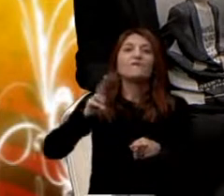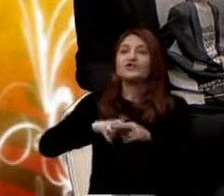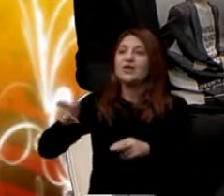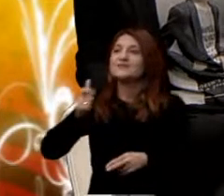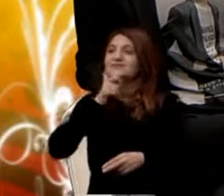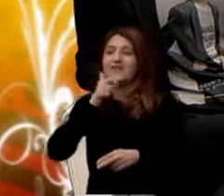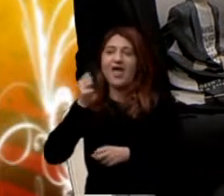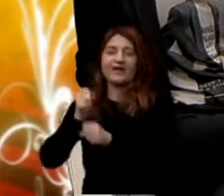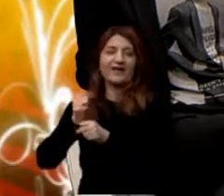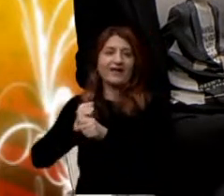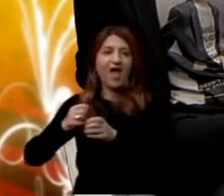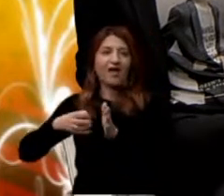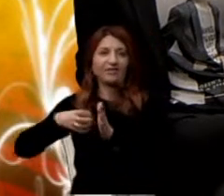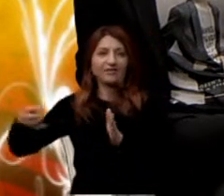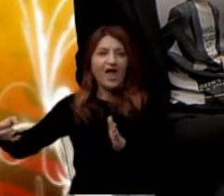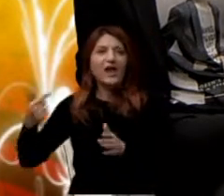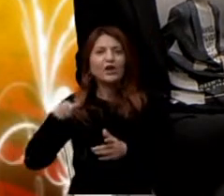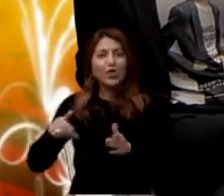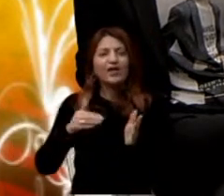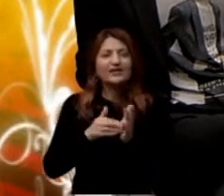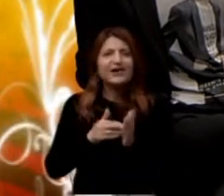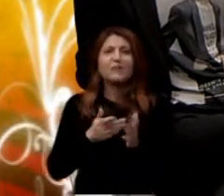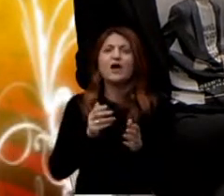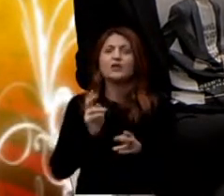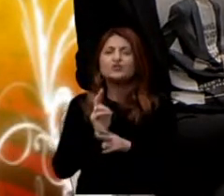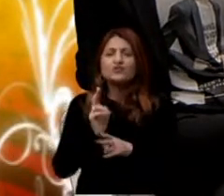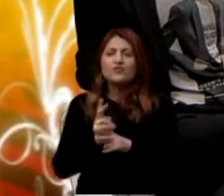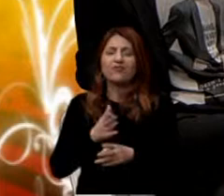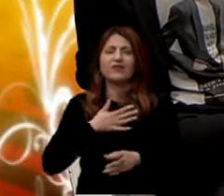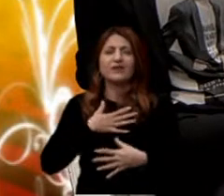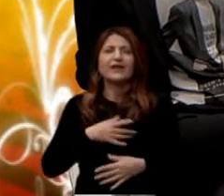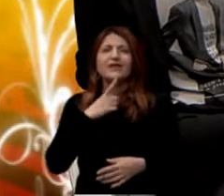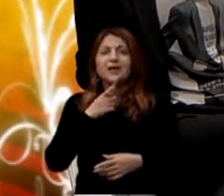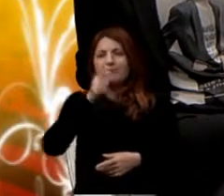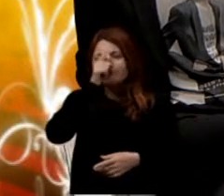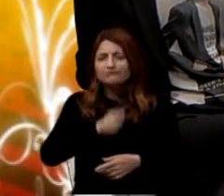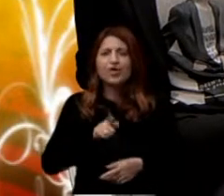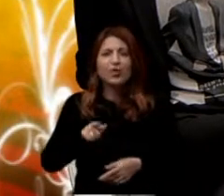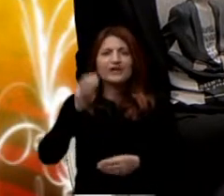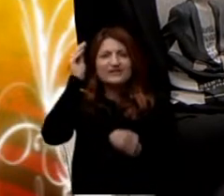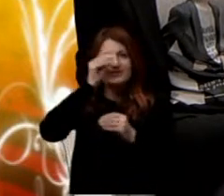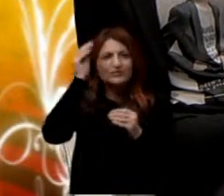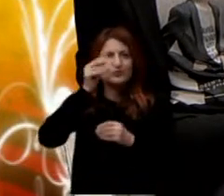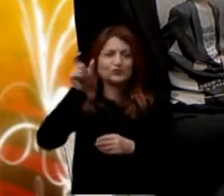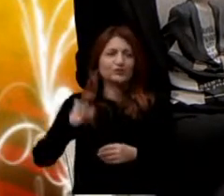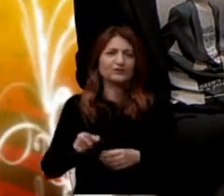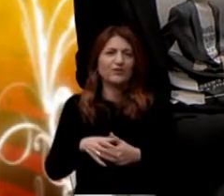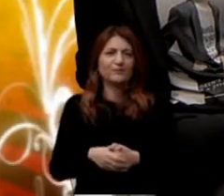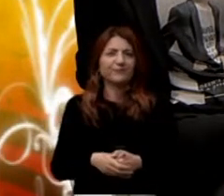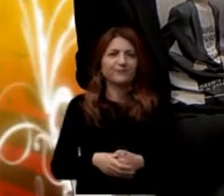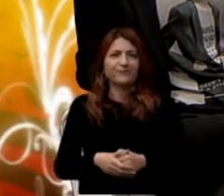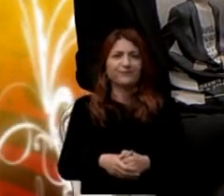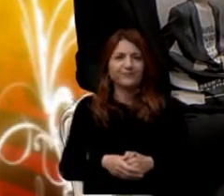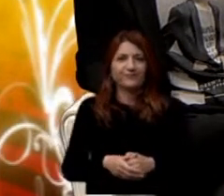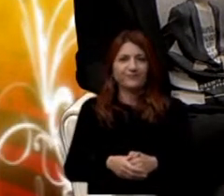rade. Ali treba očuvati tu funkcionalnu sposobnost i jako cijeniti to iskustvo. Dakle, sigurno je